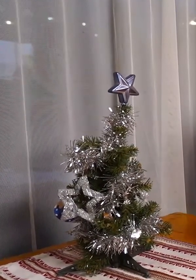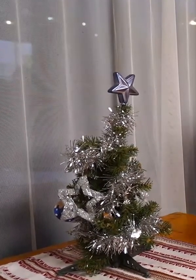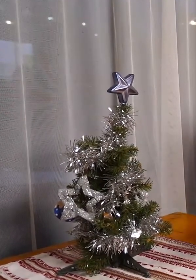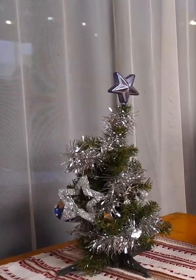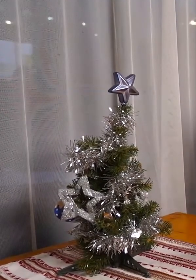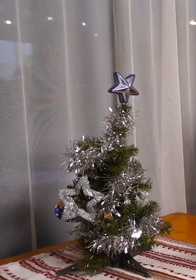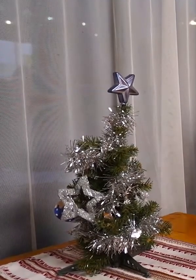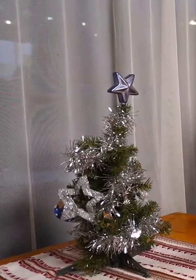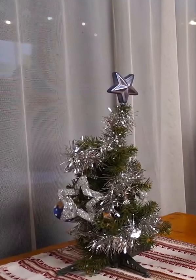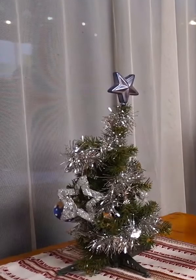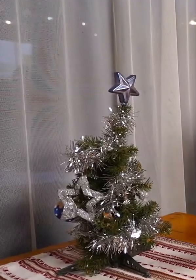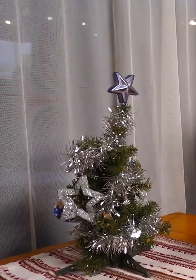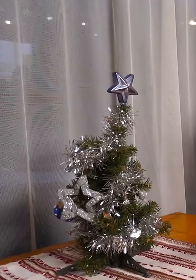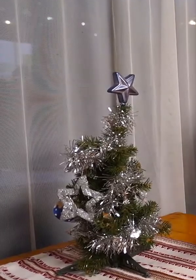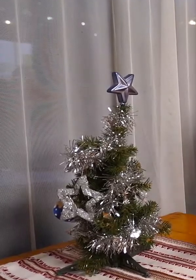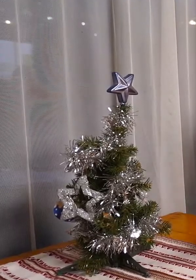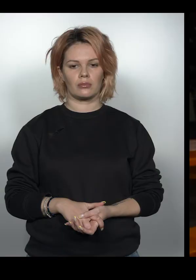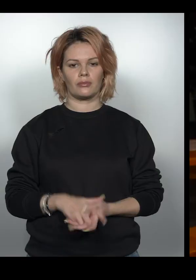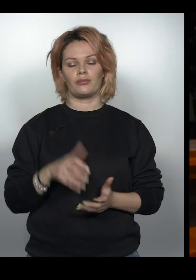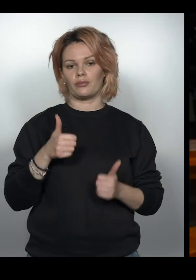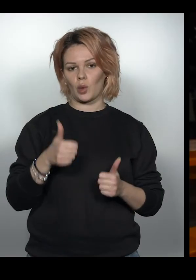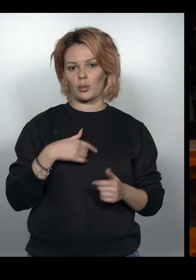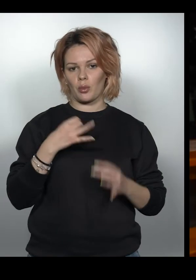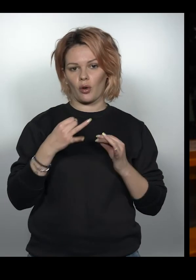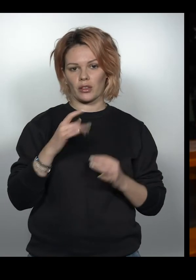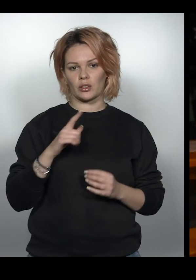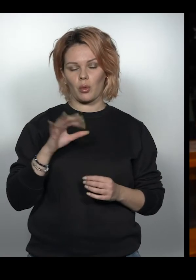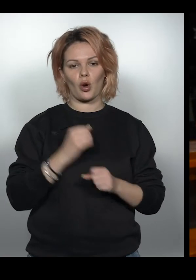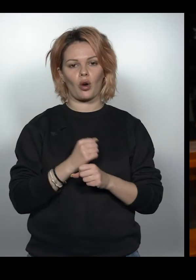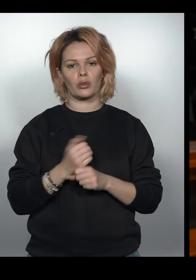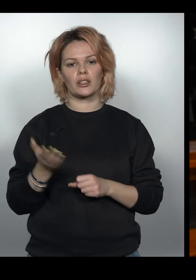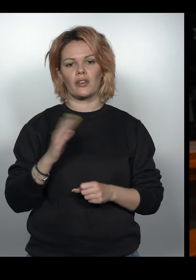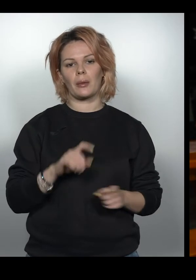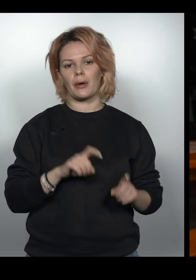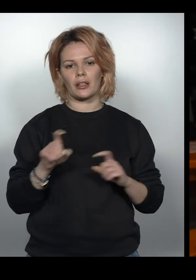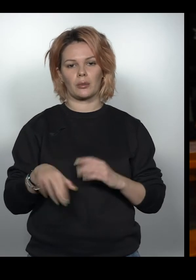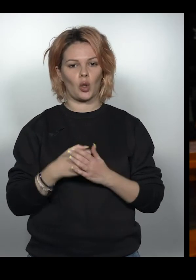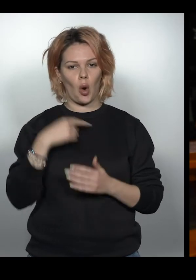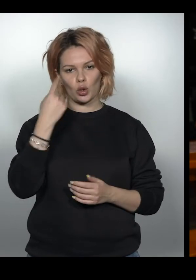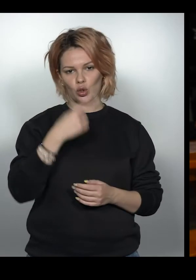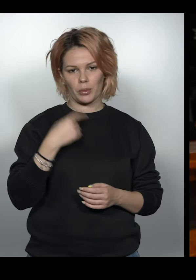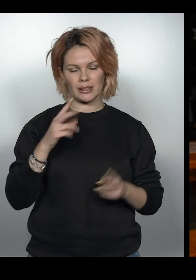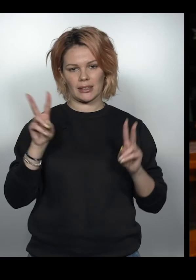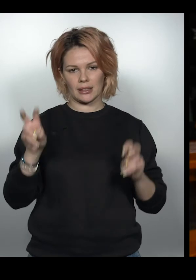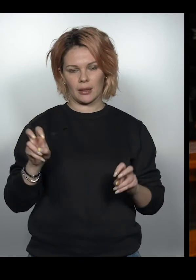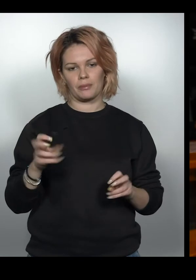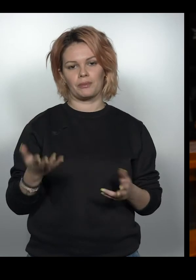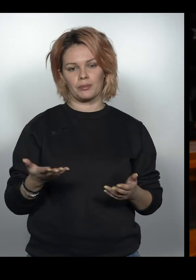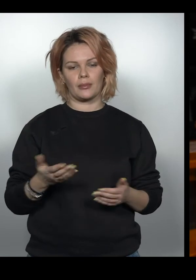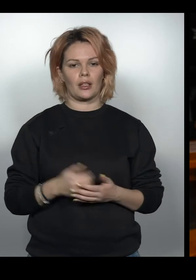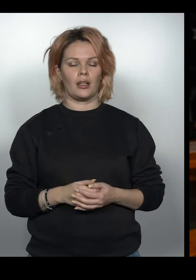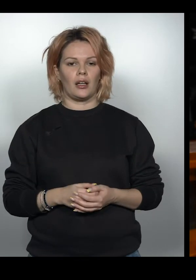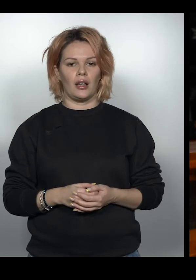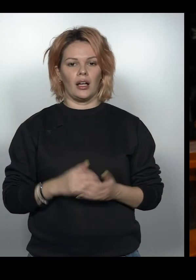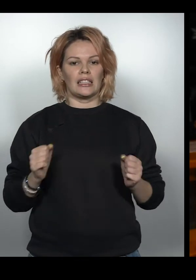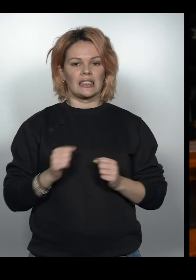мене позитивні, хотілося б ще взяти участь. Добре, ми поговорили з тобою про роботу, давай вже перейдемо до особистих тем. Зазвичай люди,